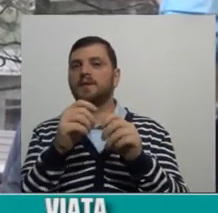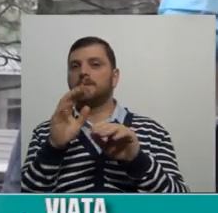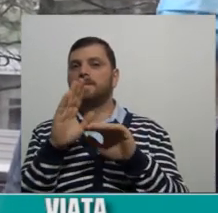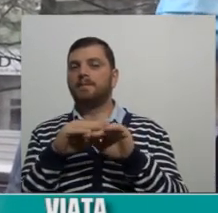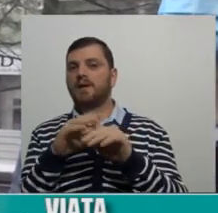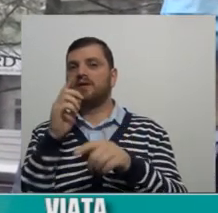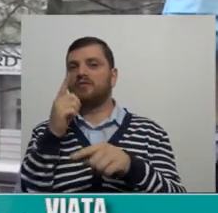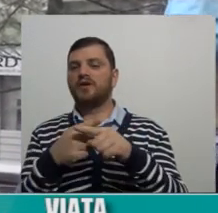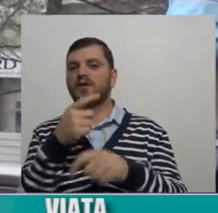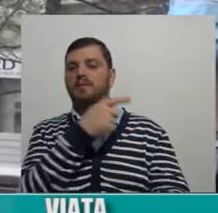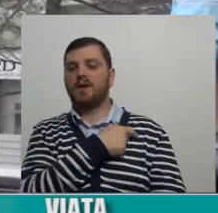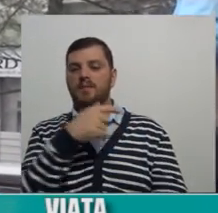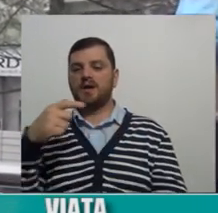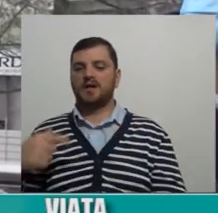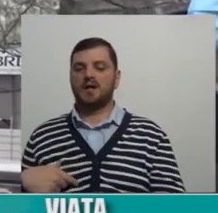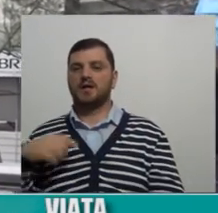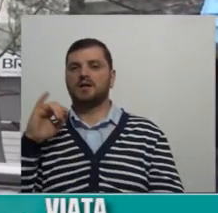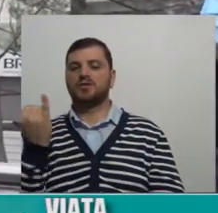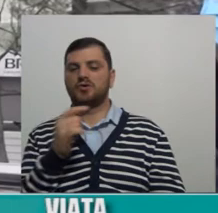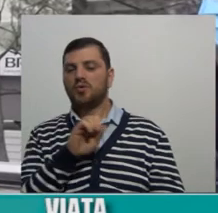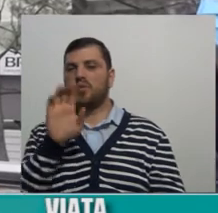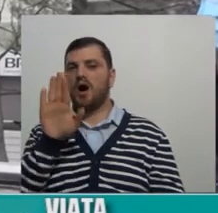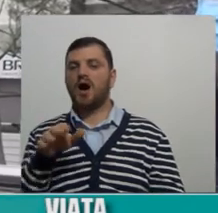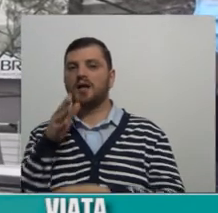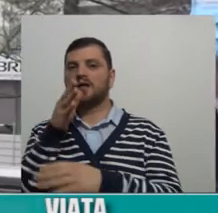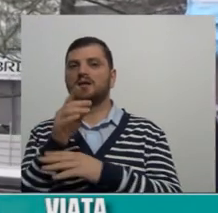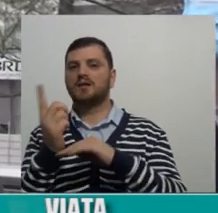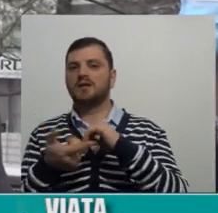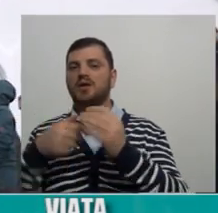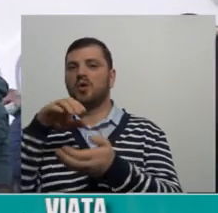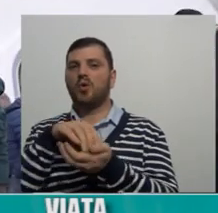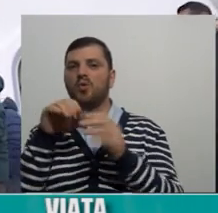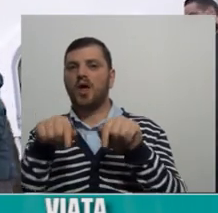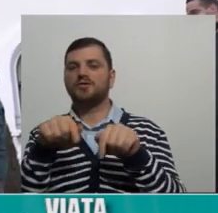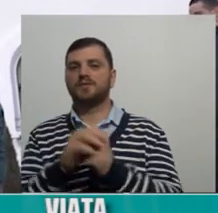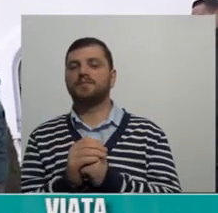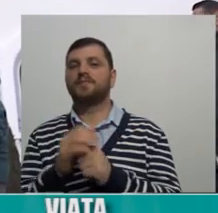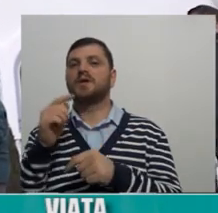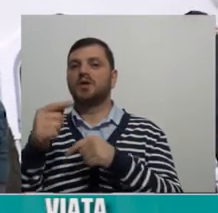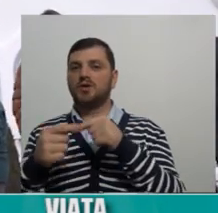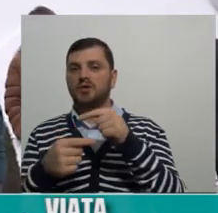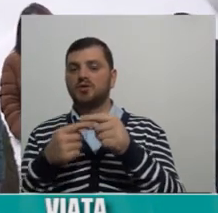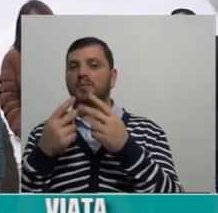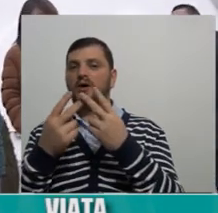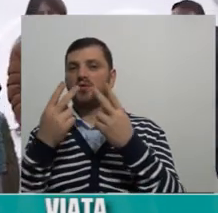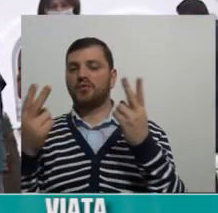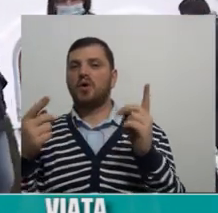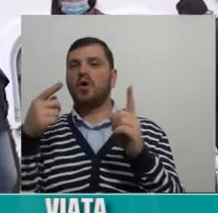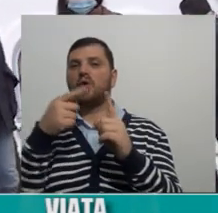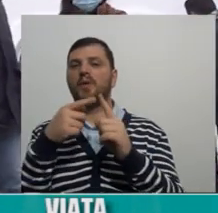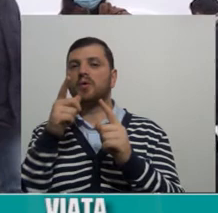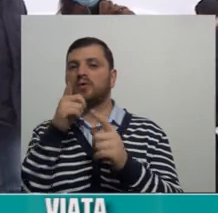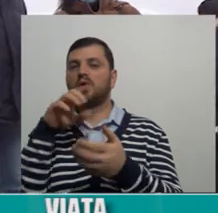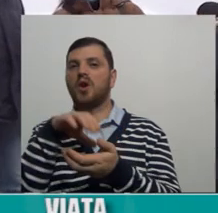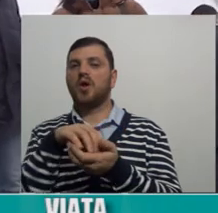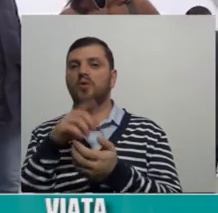practic perpendicular pe primărie și nu avea acces decât din zona aceasta. În urma acestei vizite la